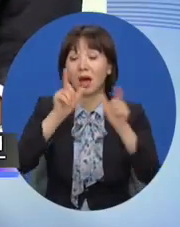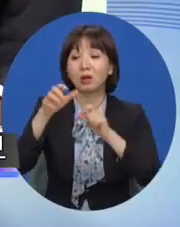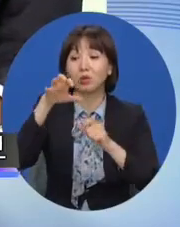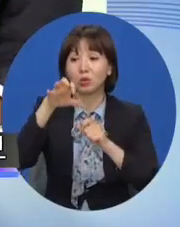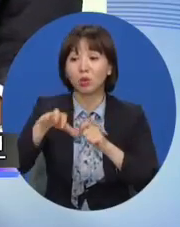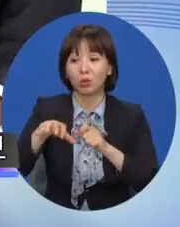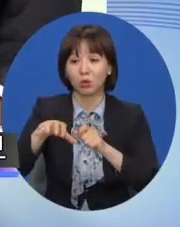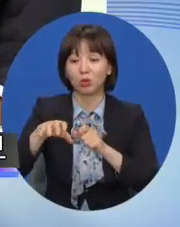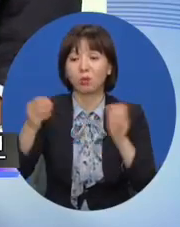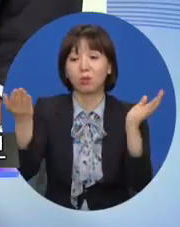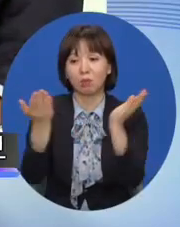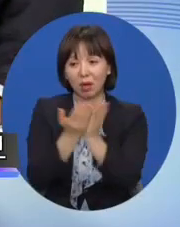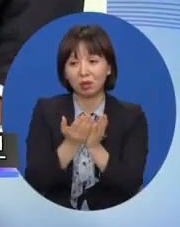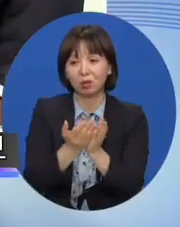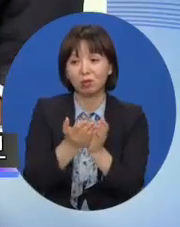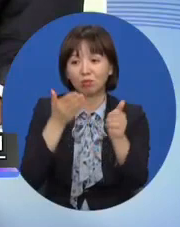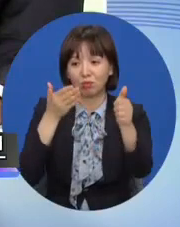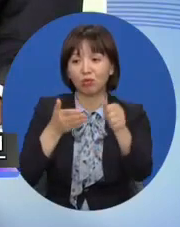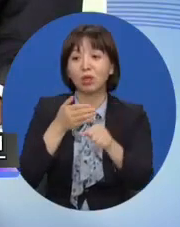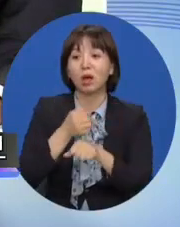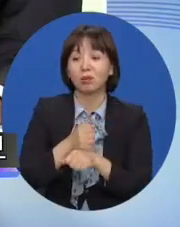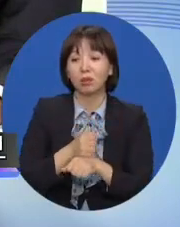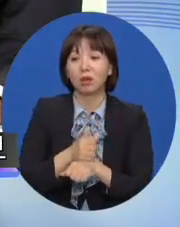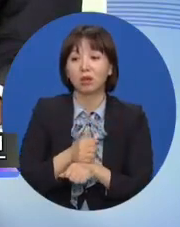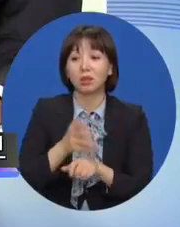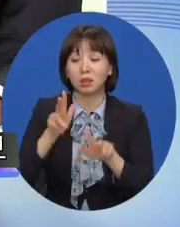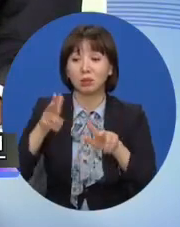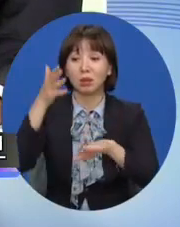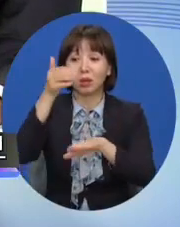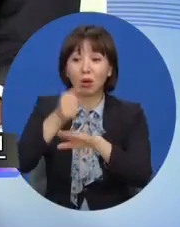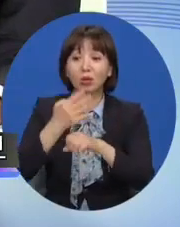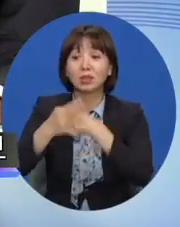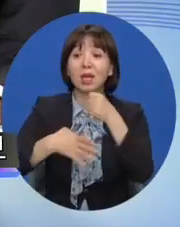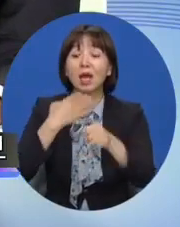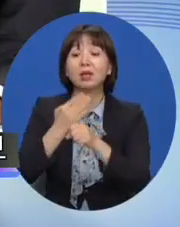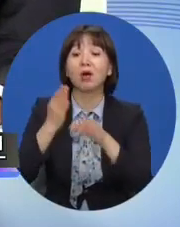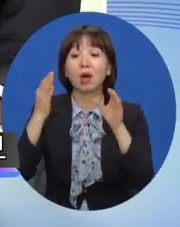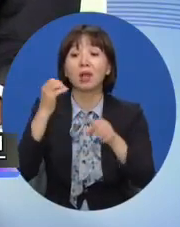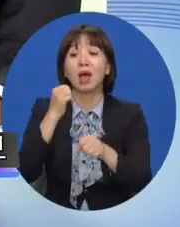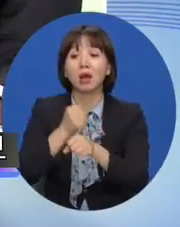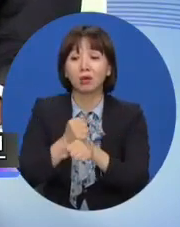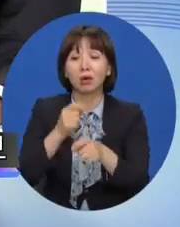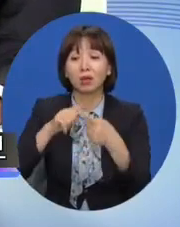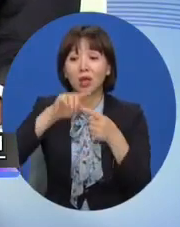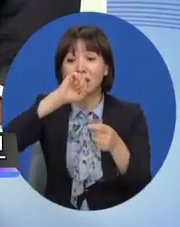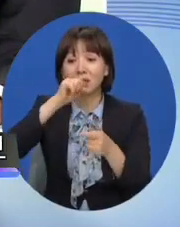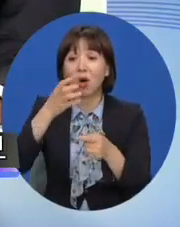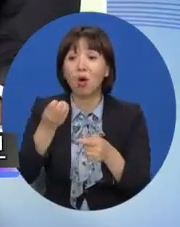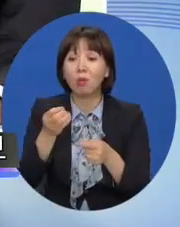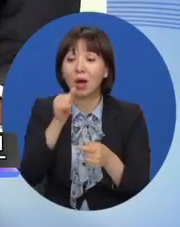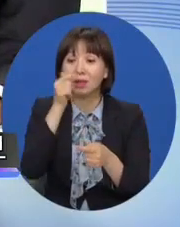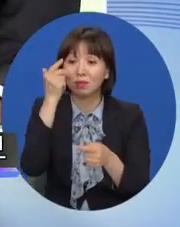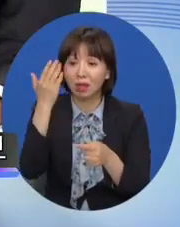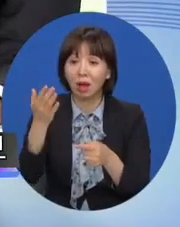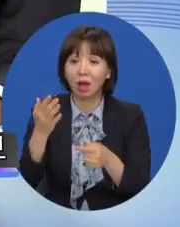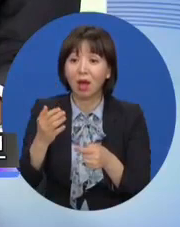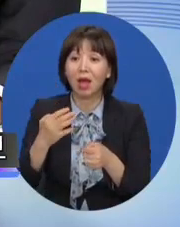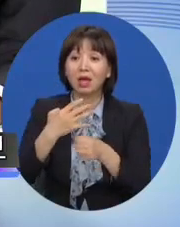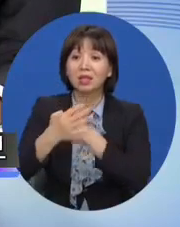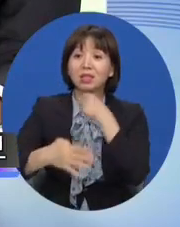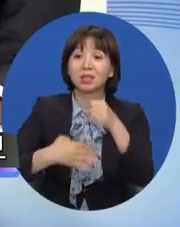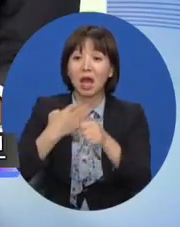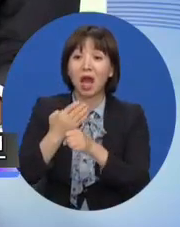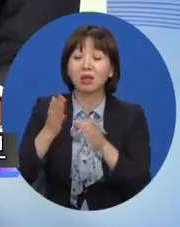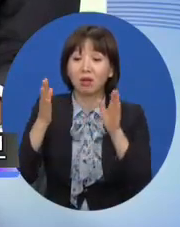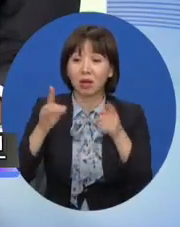코드를 맞춰주셔야죠. 그럼 지금 결론적으로 그럼 앞으로 4년 동안 할 예산을 얼마 가져왔습니까? 지금 정확히 예산을 얼마 4년 동안의 예산은